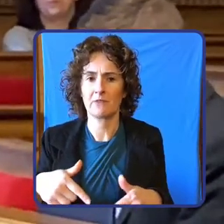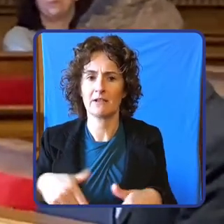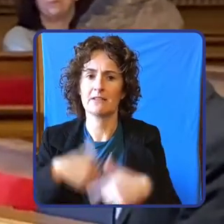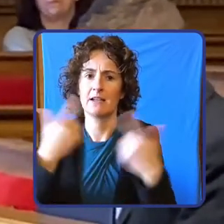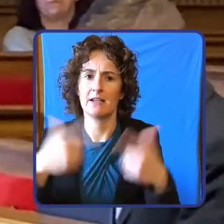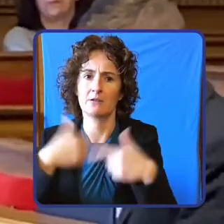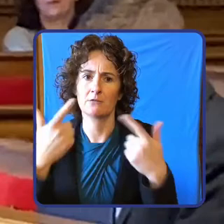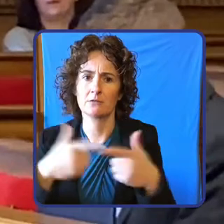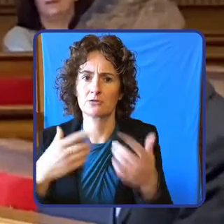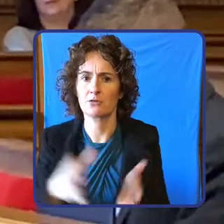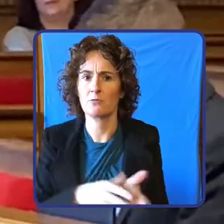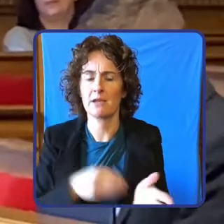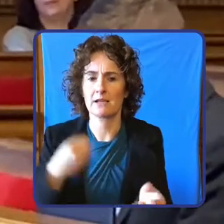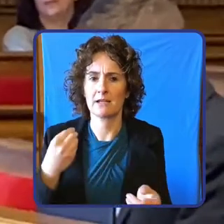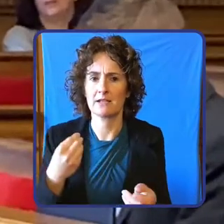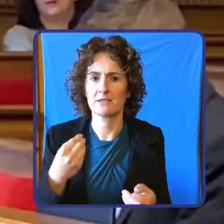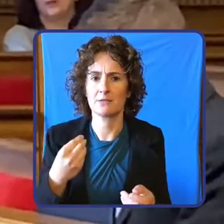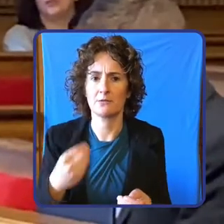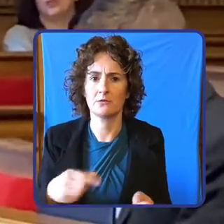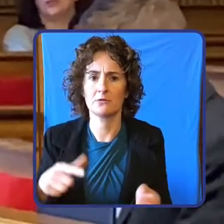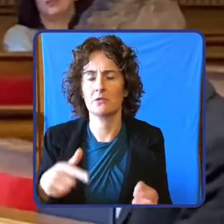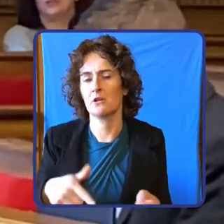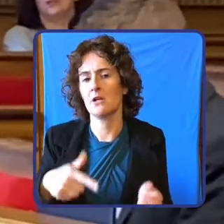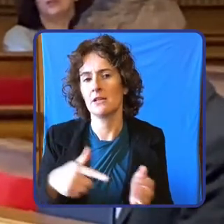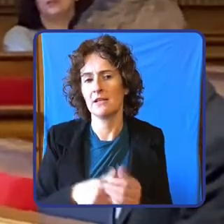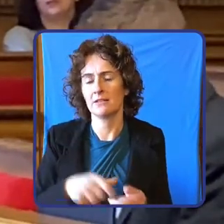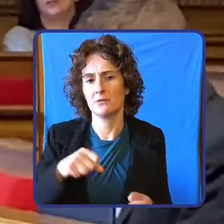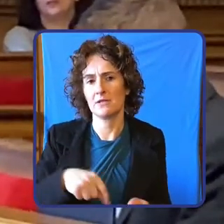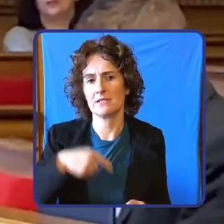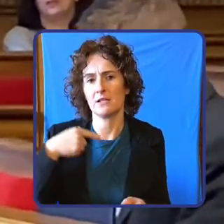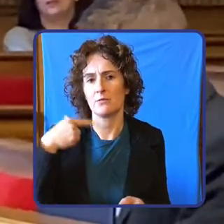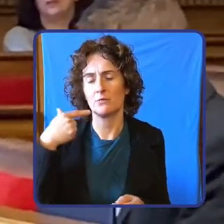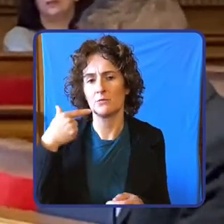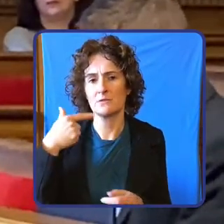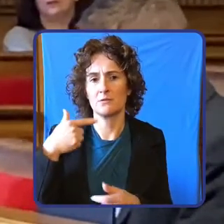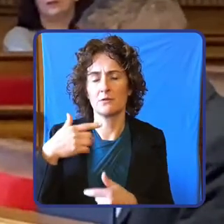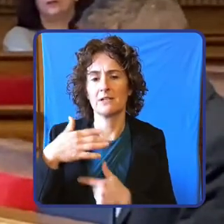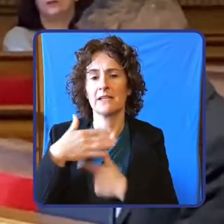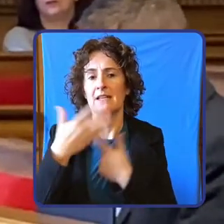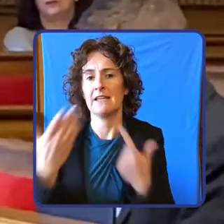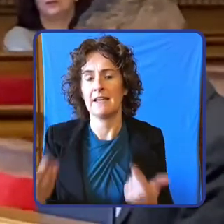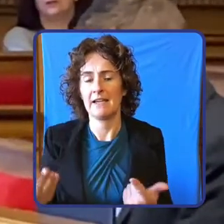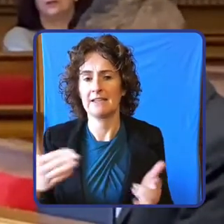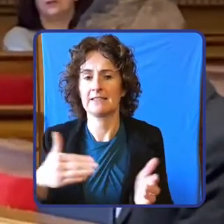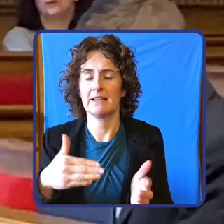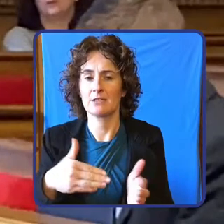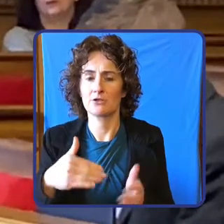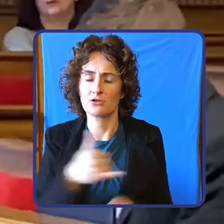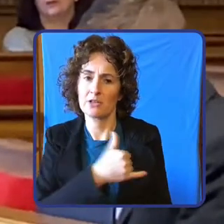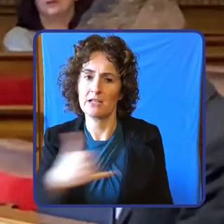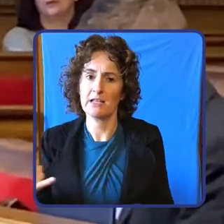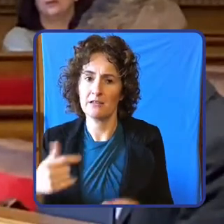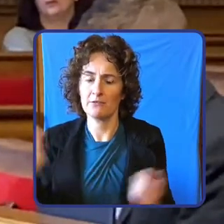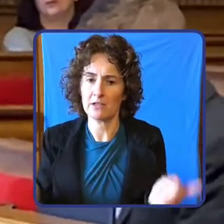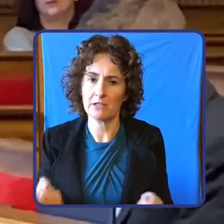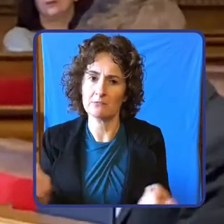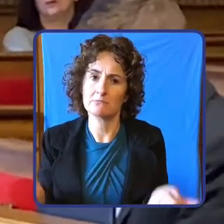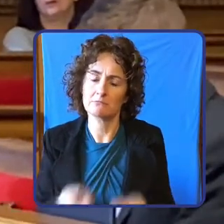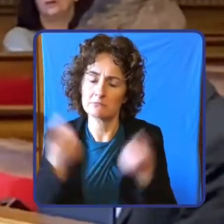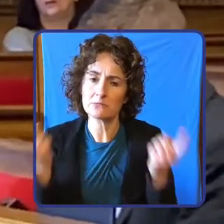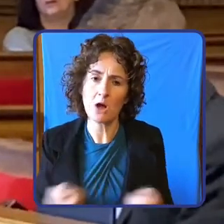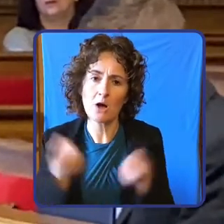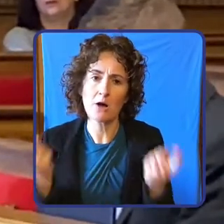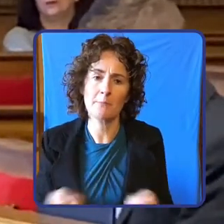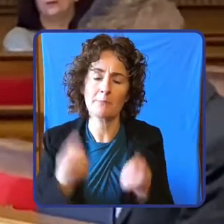elkezdődött a 2024 májusi kampány. Nem mi kezdtünk el kampányolni, polgármester úr. És visszatérve, amit még Cseri Tamás mondott, egy valamit